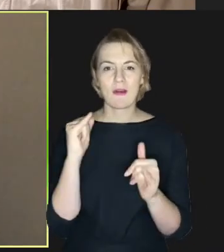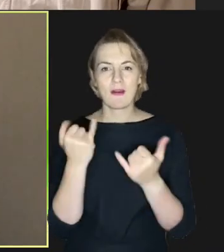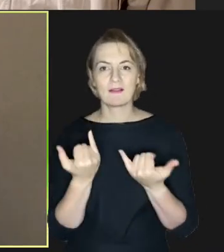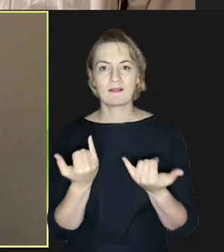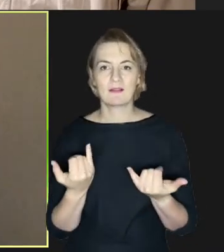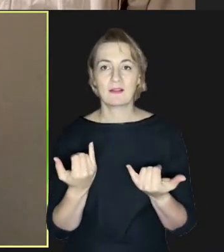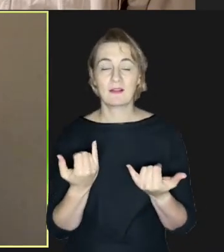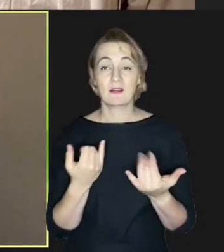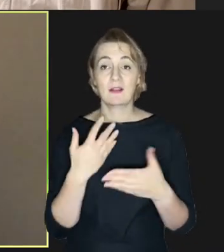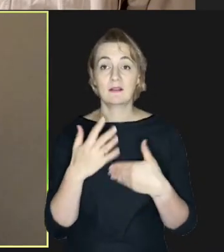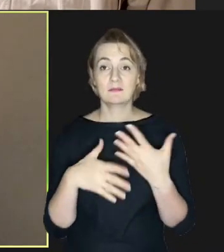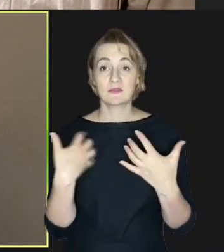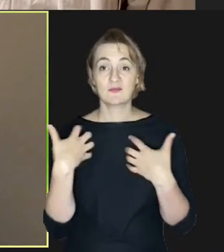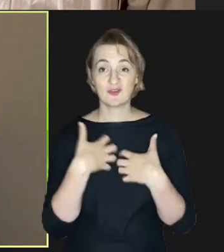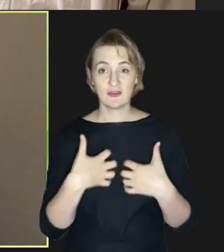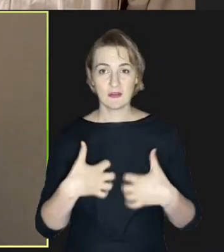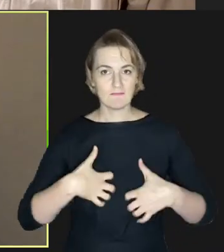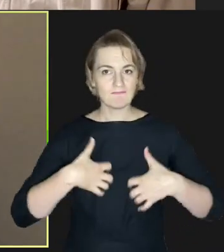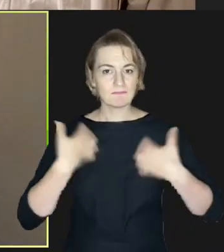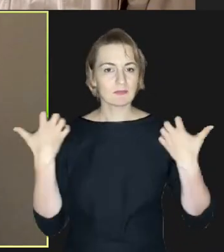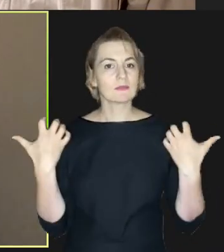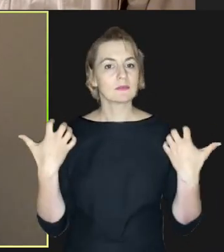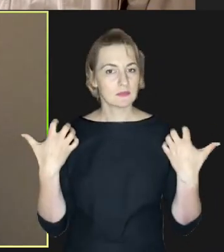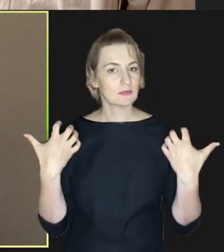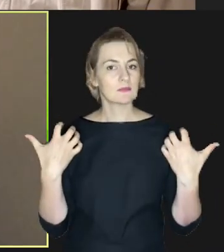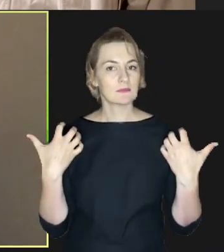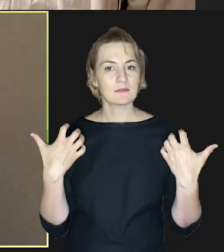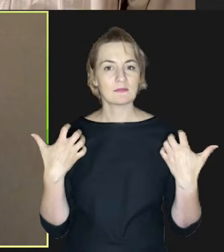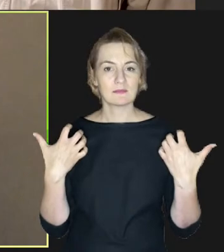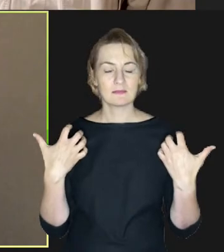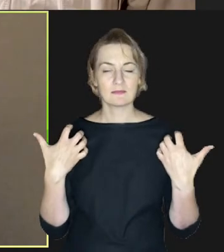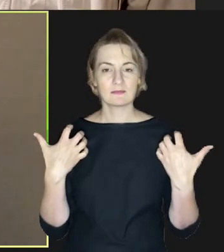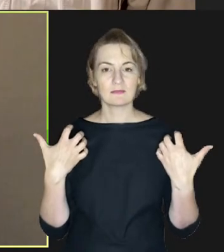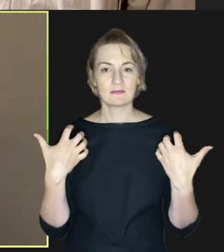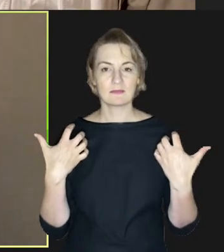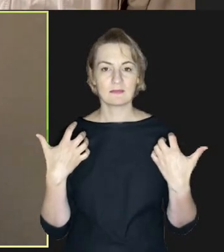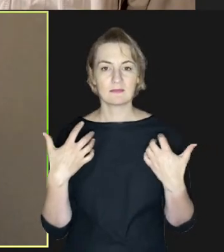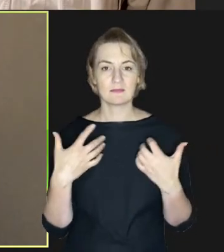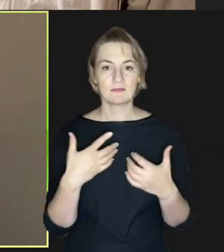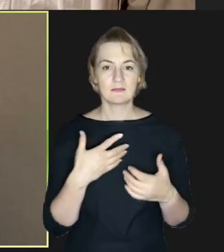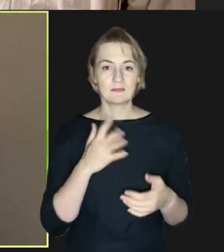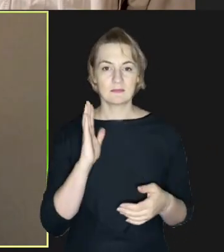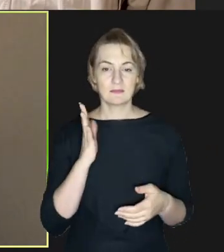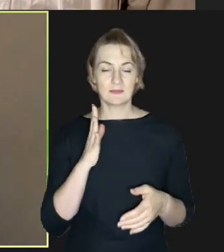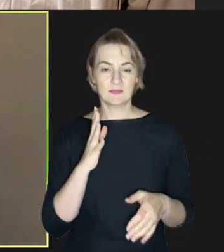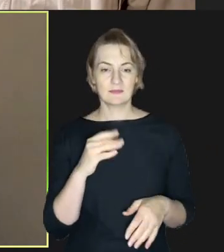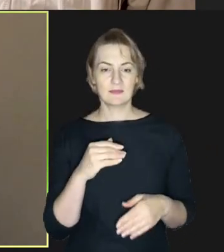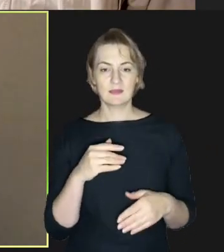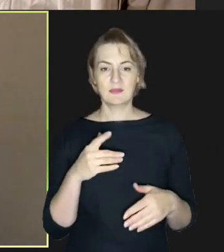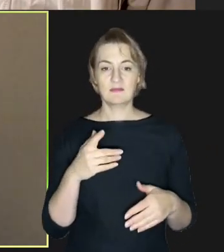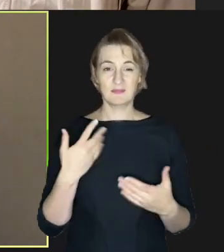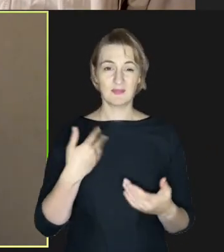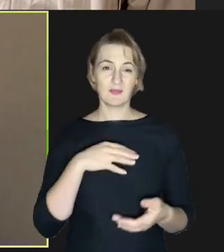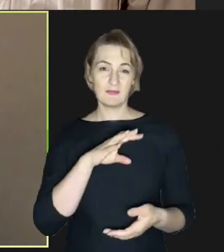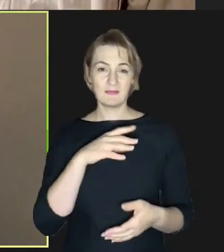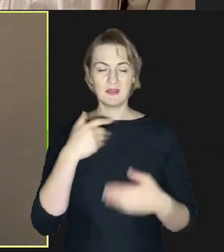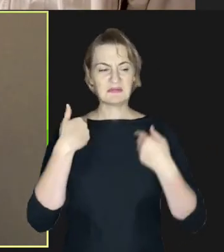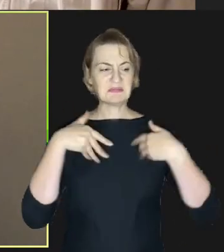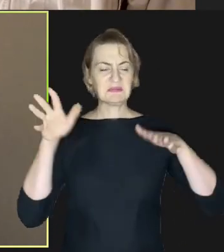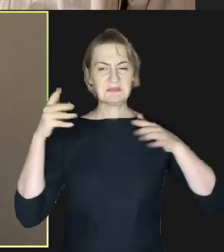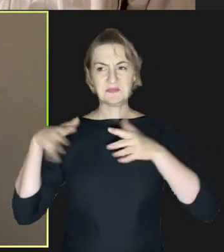ta przyroda się wkurzy, za przeproszeniem, no to otrząśnie się z tego naszego gatunku jak pies z pcheł.